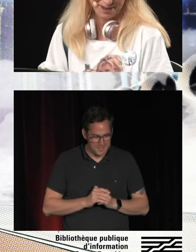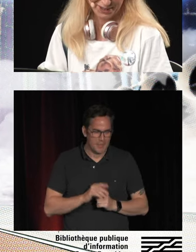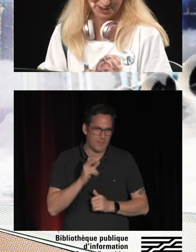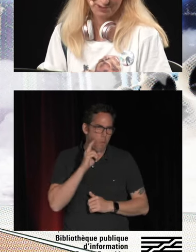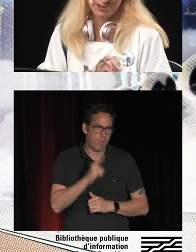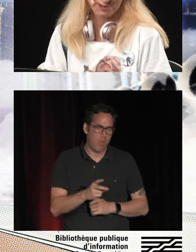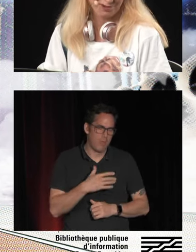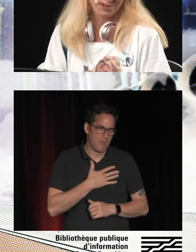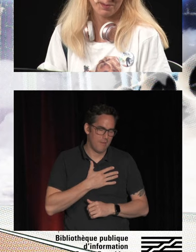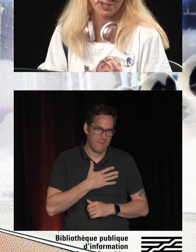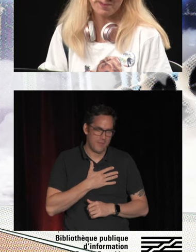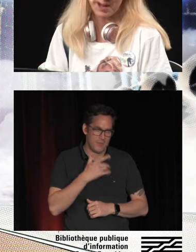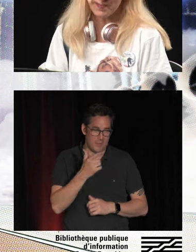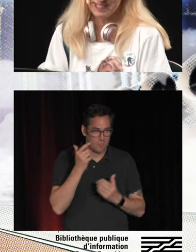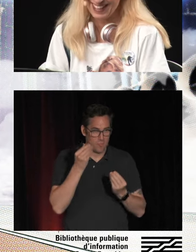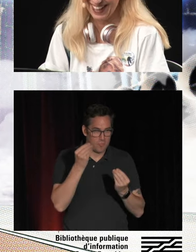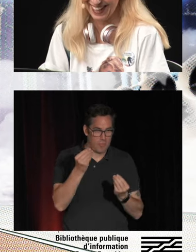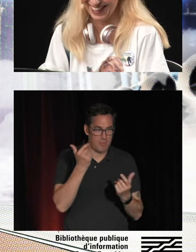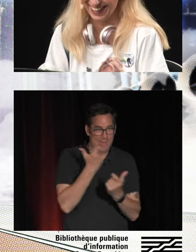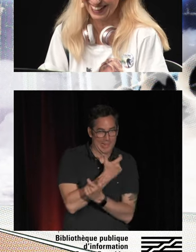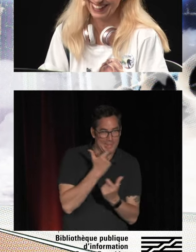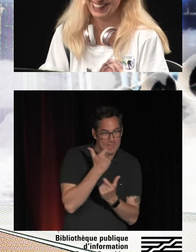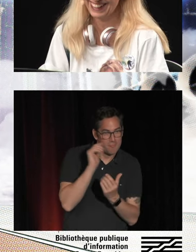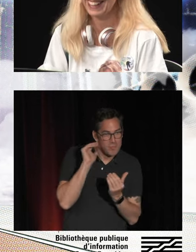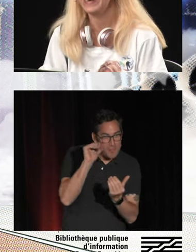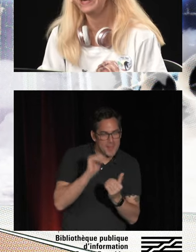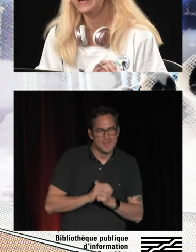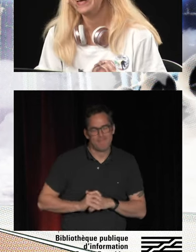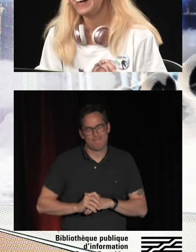Franchement, j'espère que vous amusez bien.